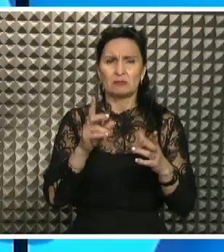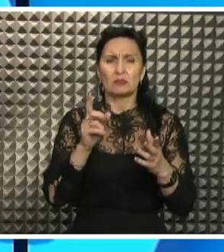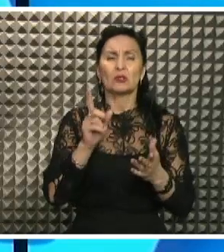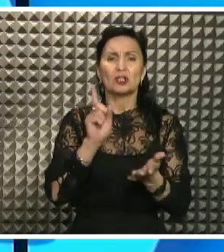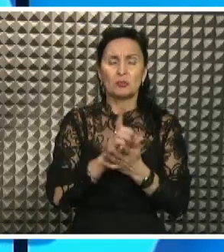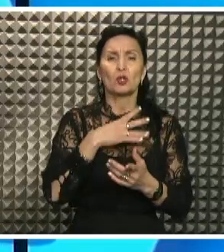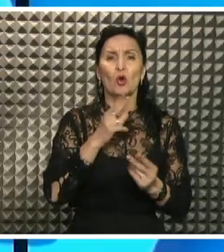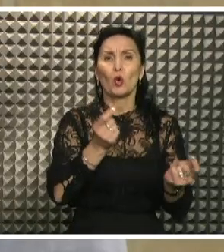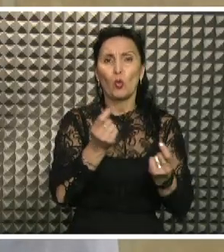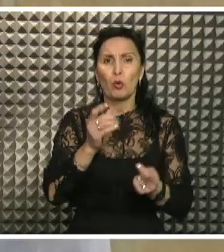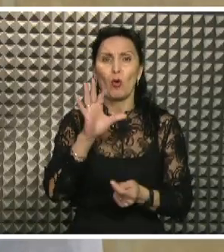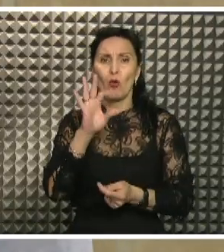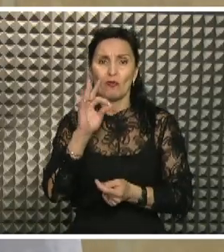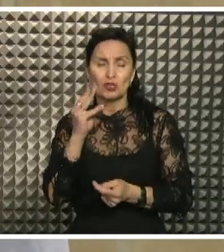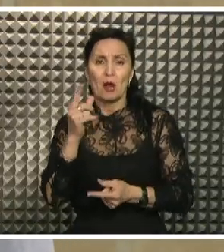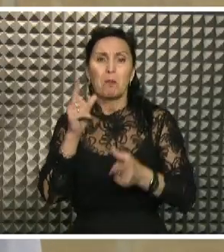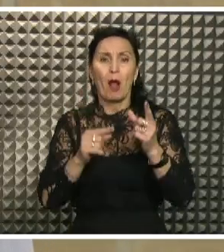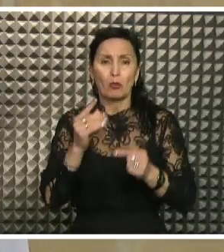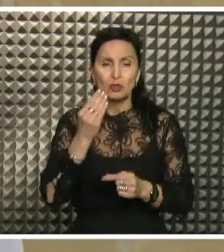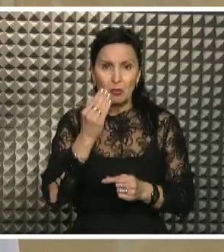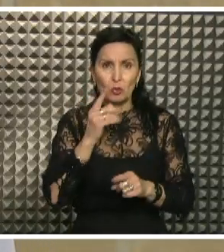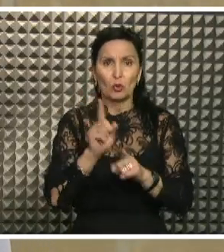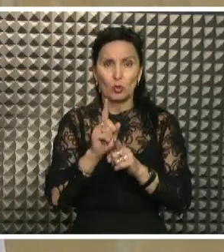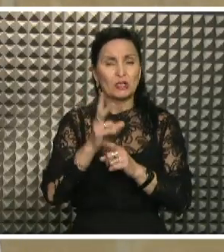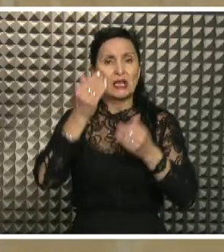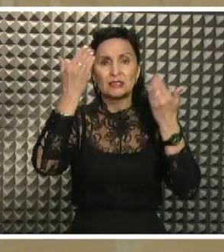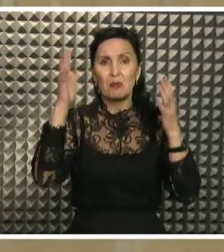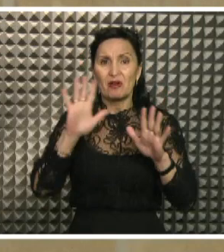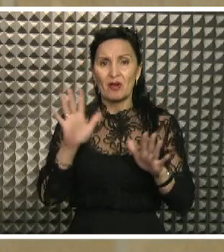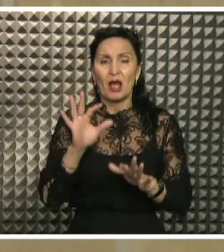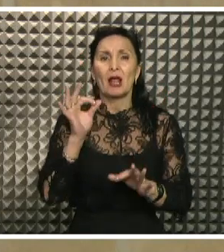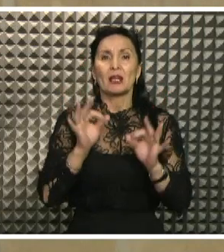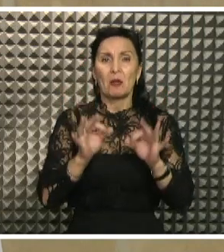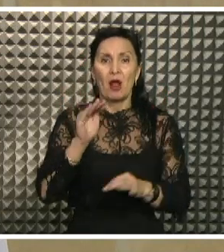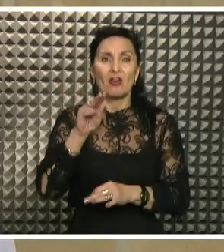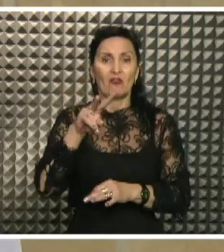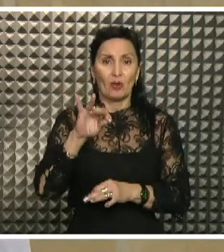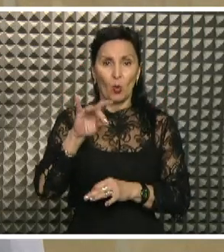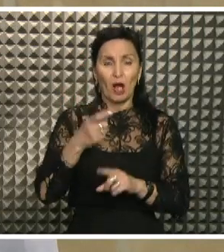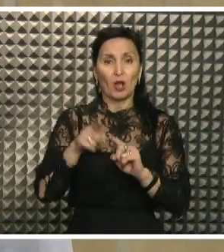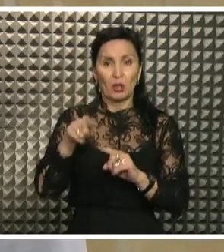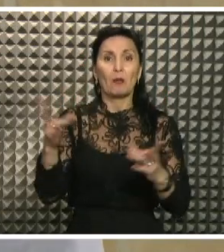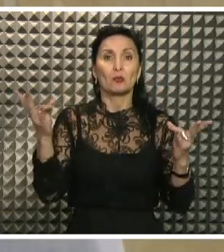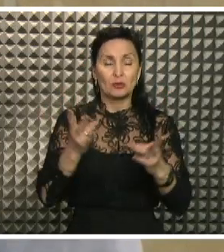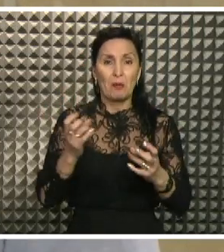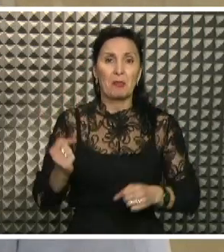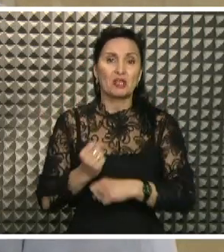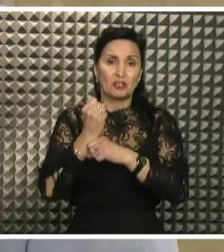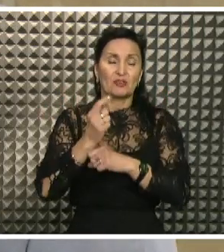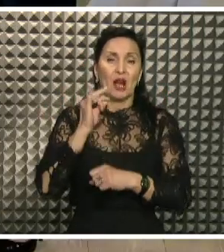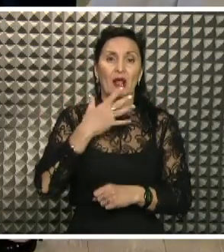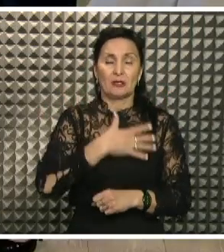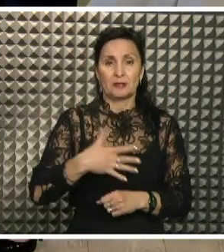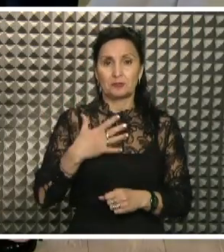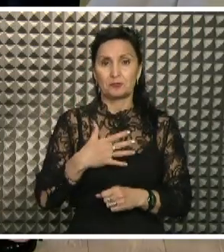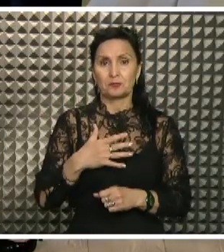фрукты, овощи. Поэтому кисломолочные продукты, мы тоже про них не забываем. Там нормальная флора, которая нам необходима для поддержания как раз местного иммунитета.